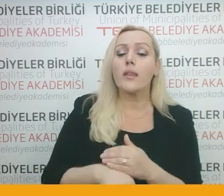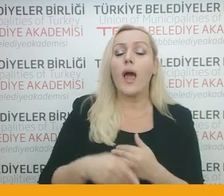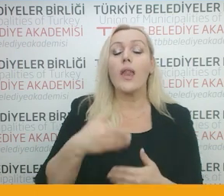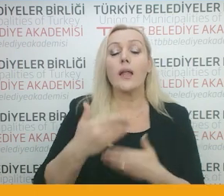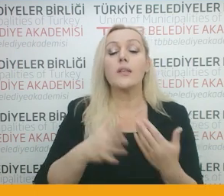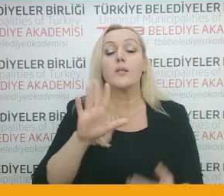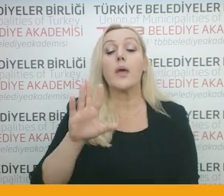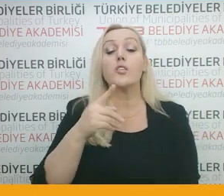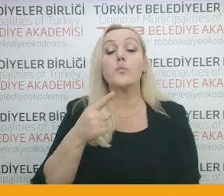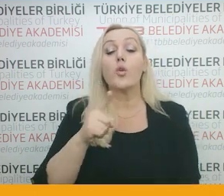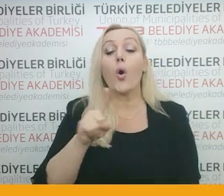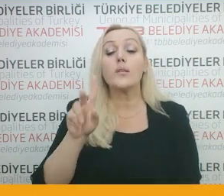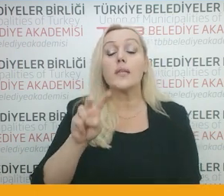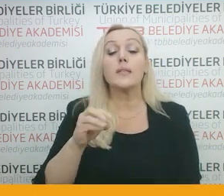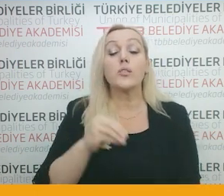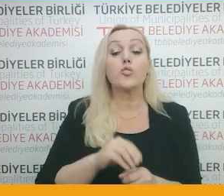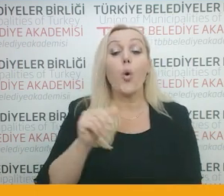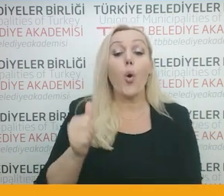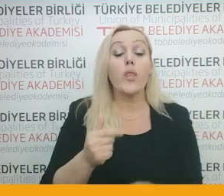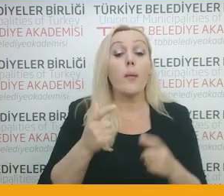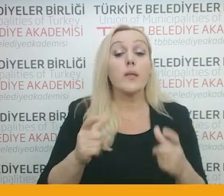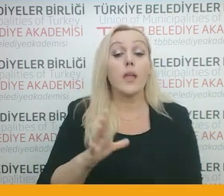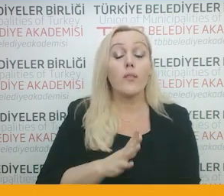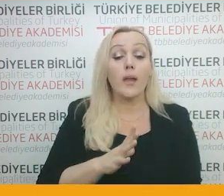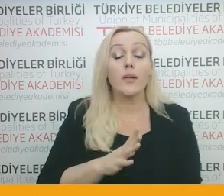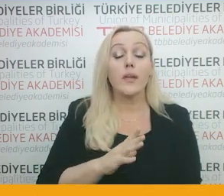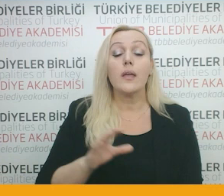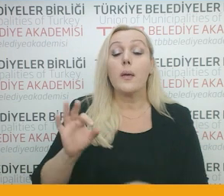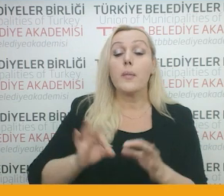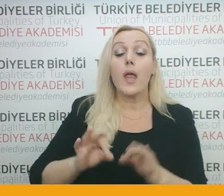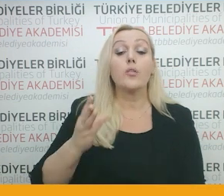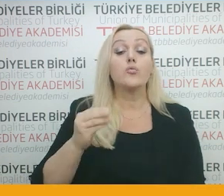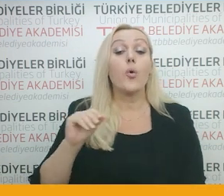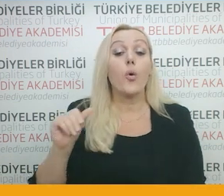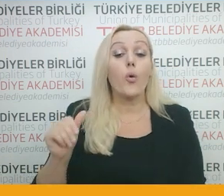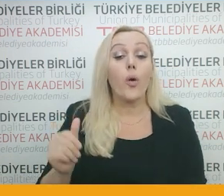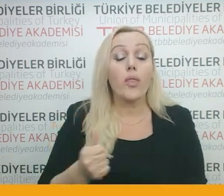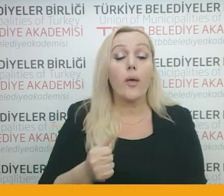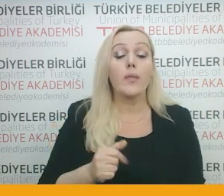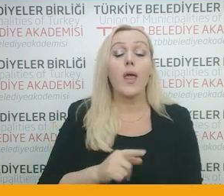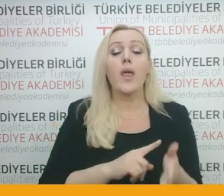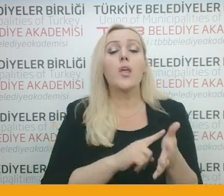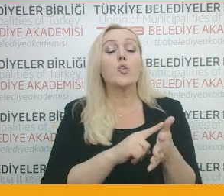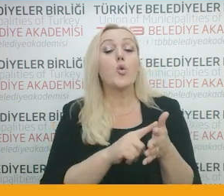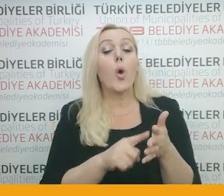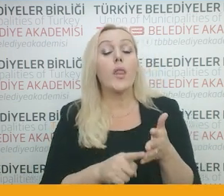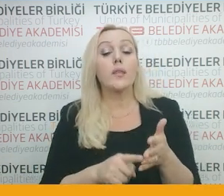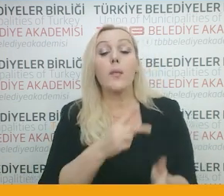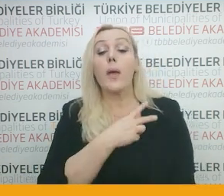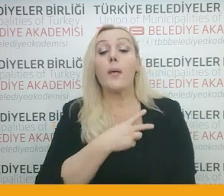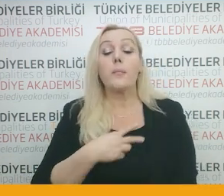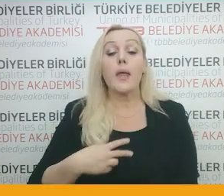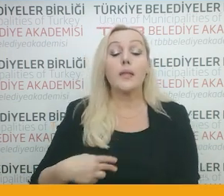5-18'de önemli bir yeri var. Çünkü her şeyin başı stratejik plan. Öncelikle yönetim, belediyelerde